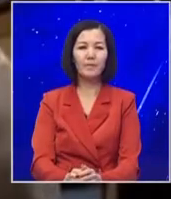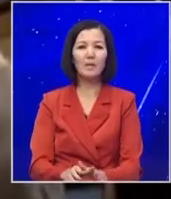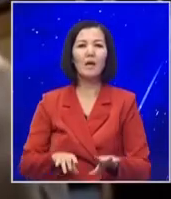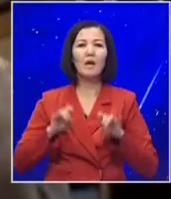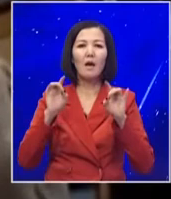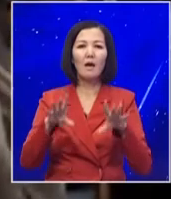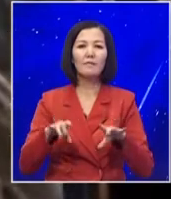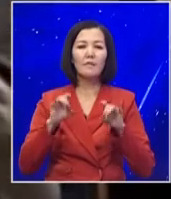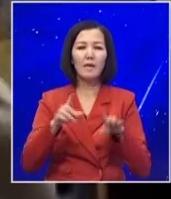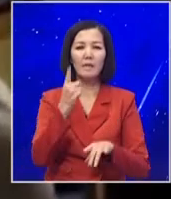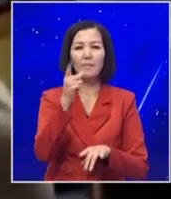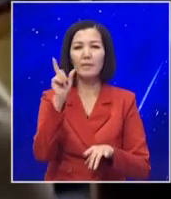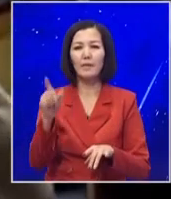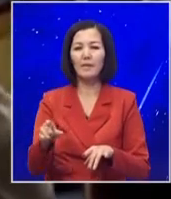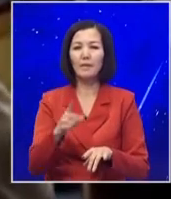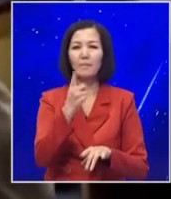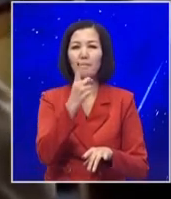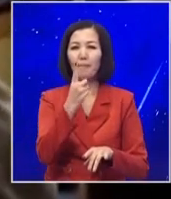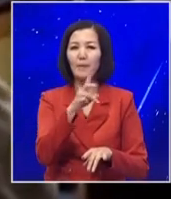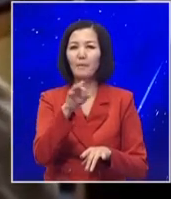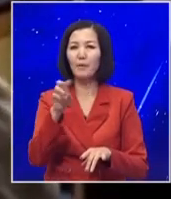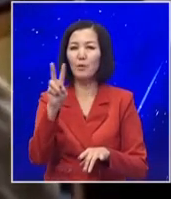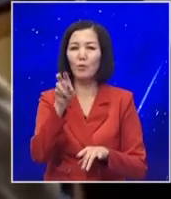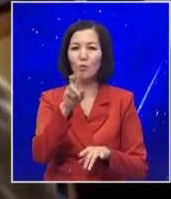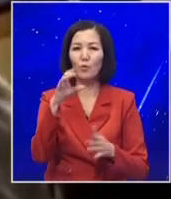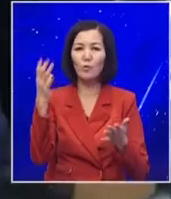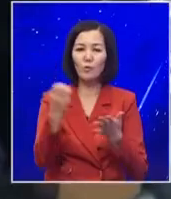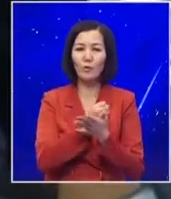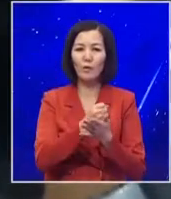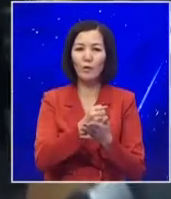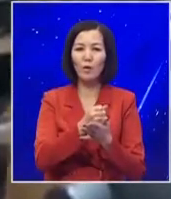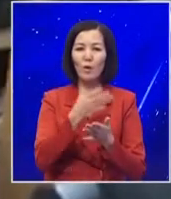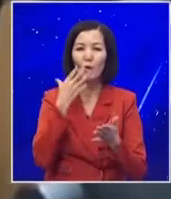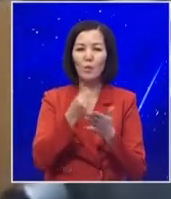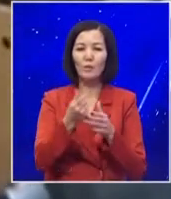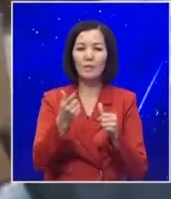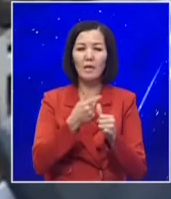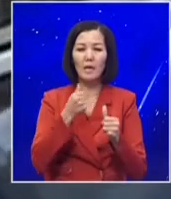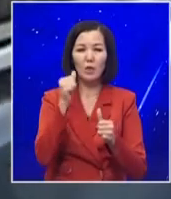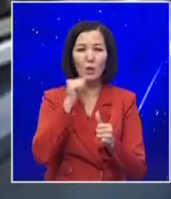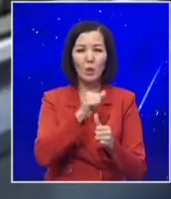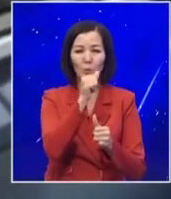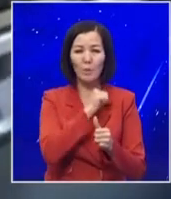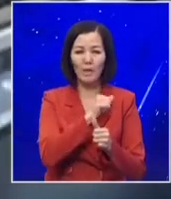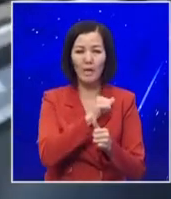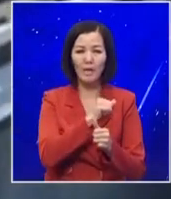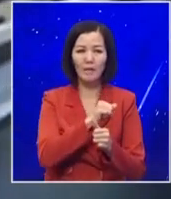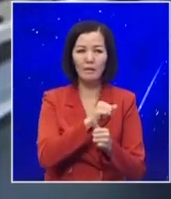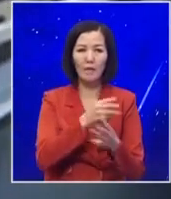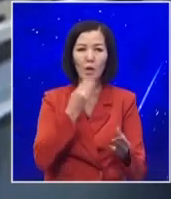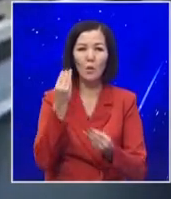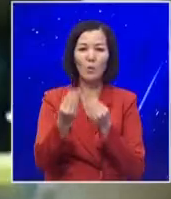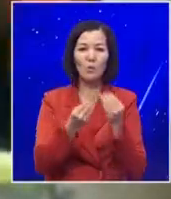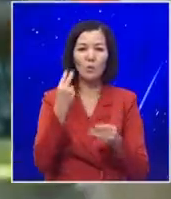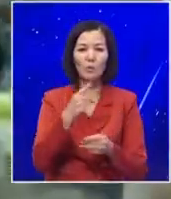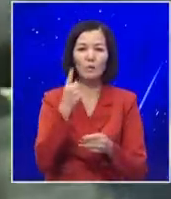Австралиялық тұрғын лотереядан 1 миллион доллар ұтып алды. Ұтыс иегері өз атын құпия сақтауын сұраған екен. Айтуынша, ол лотерея ойындарын